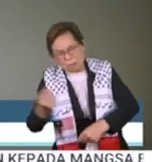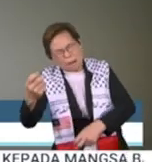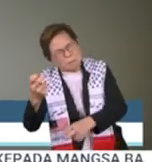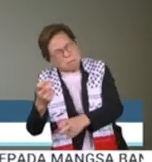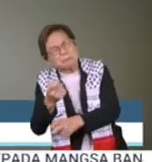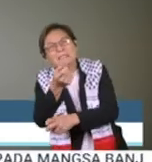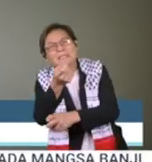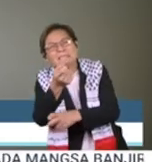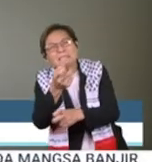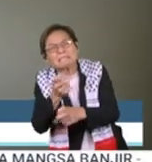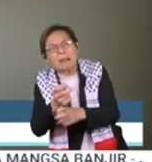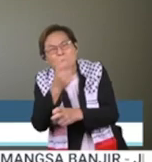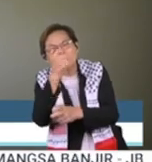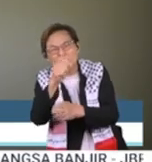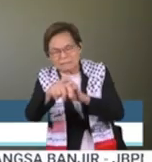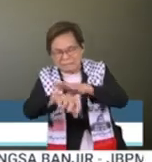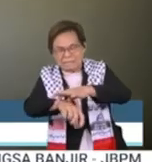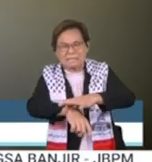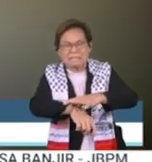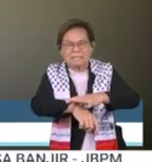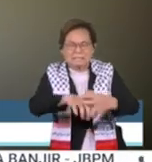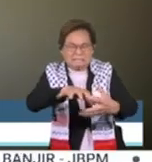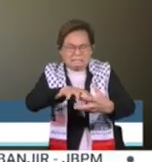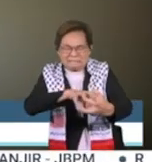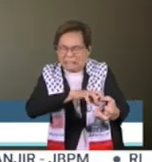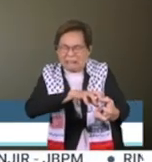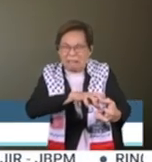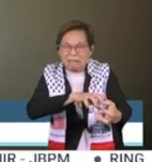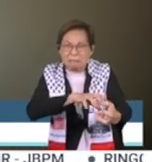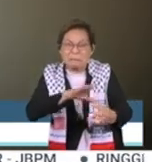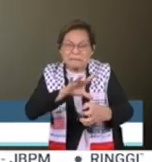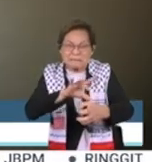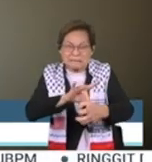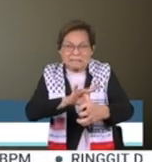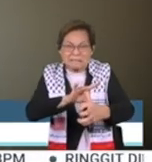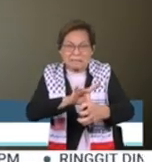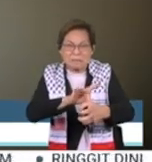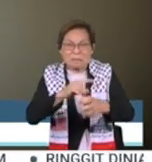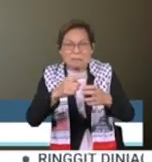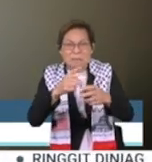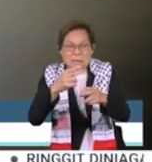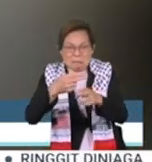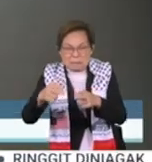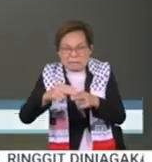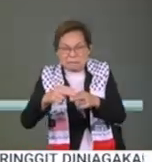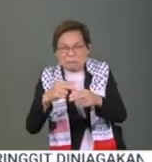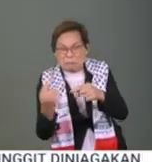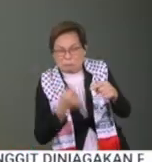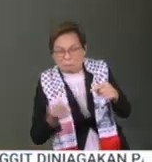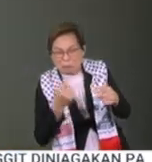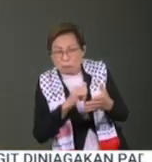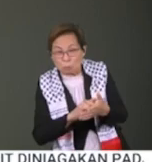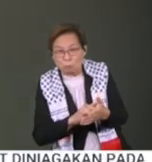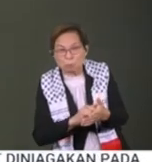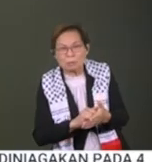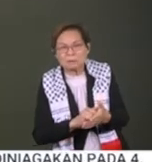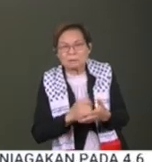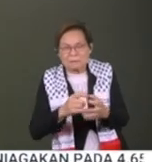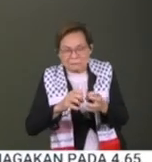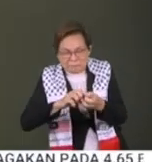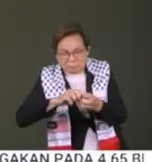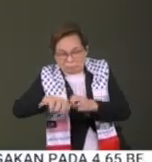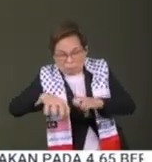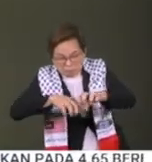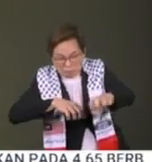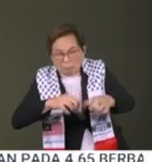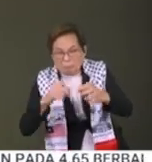sedikit kesukaran ekoran pergelangan tangan yang hancur dan melekat pada bilah pisau mesin pengisar. Beberapa bahagian mesin terpaksa